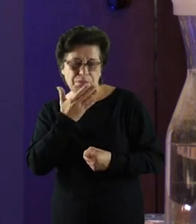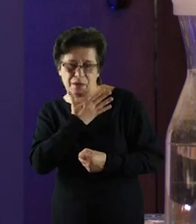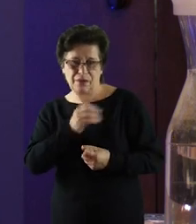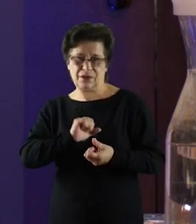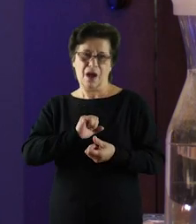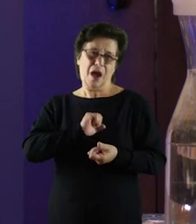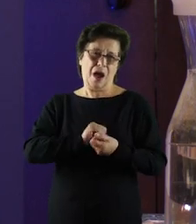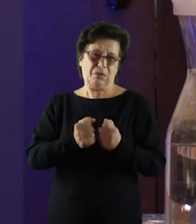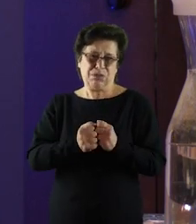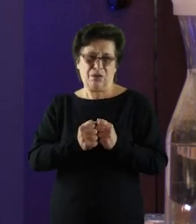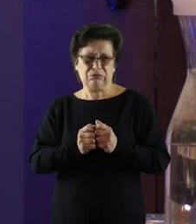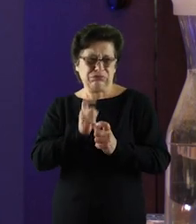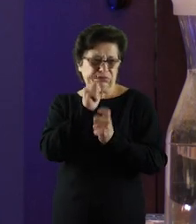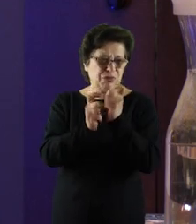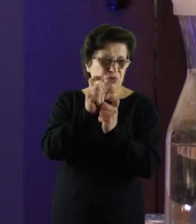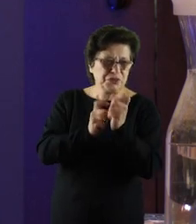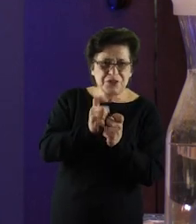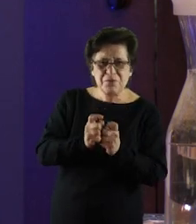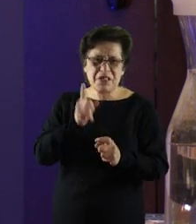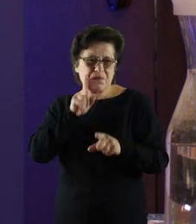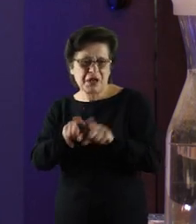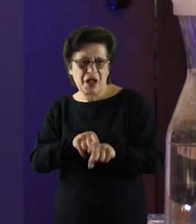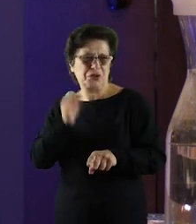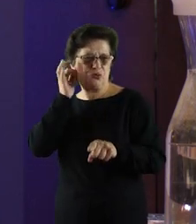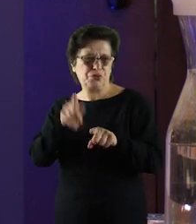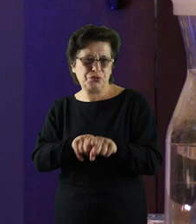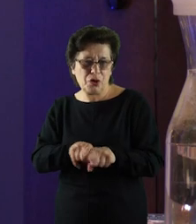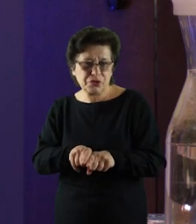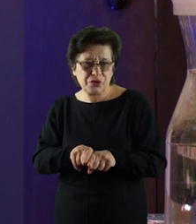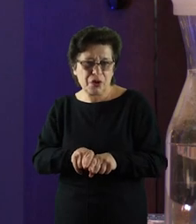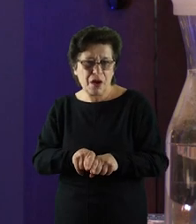siostrą. Ach, mamy w głowie masę słów. Ale czy można byłoby z nich,